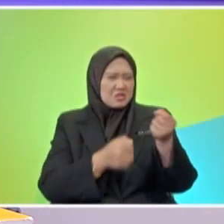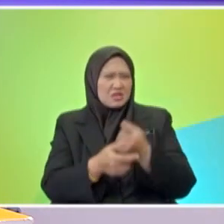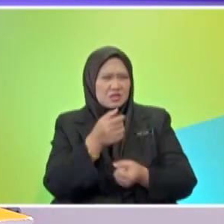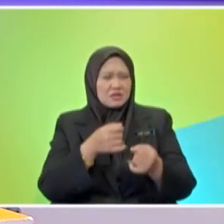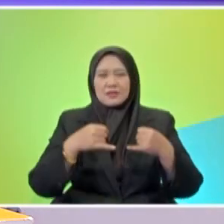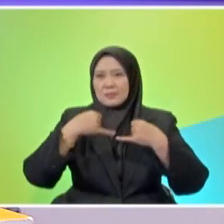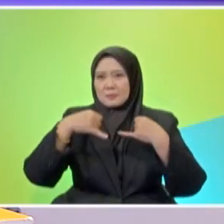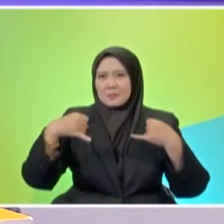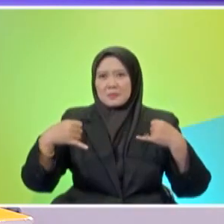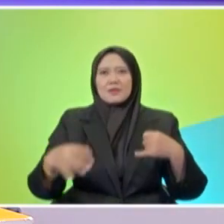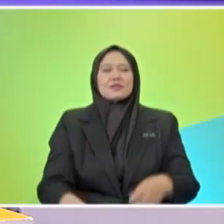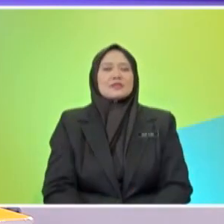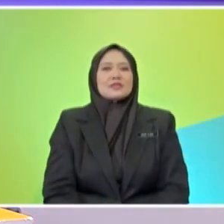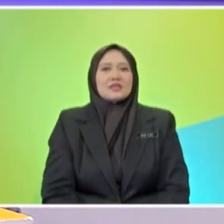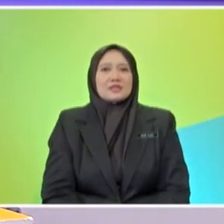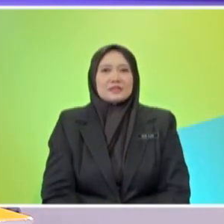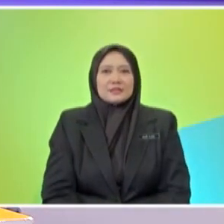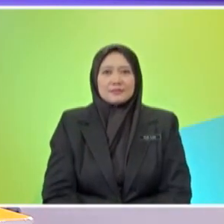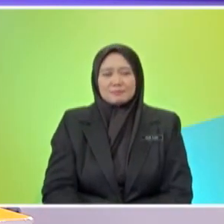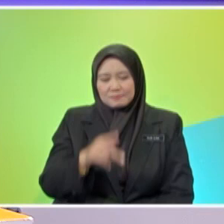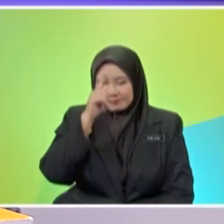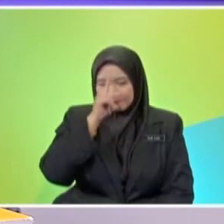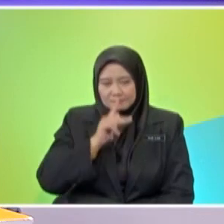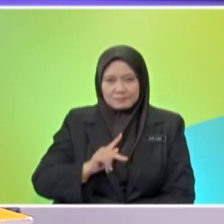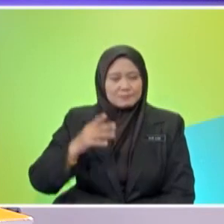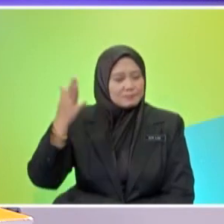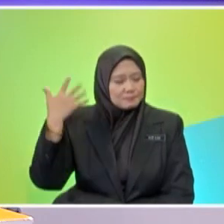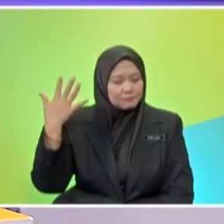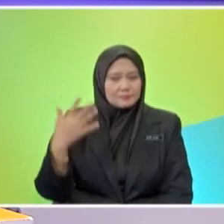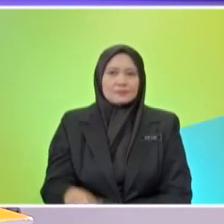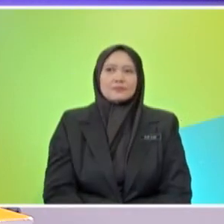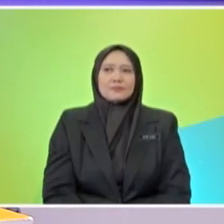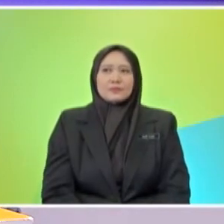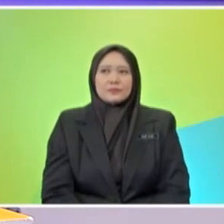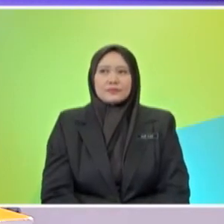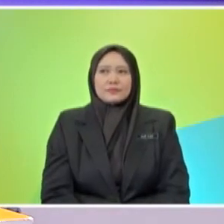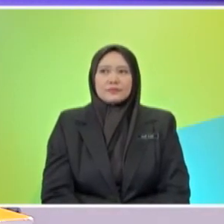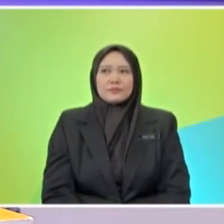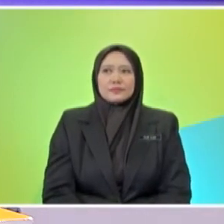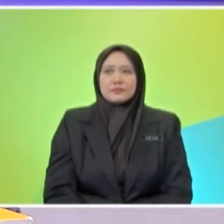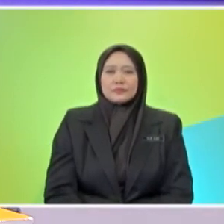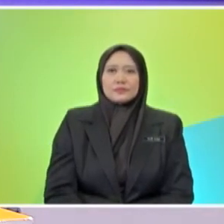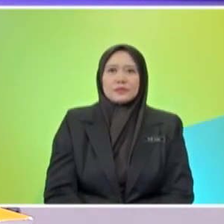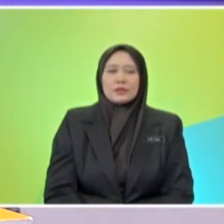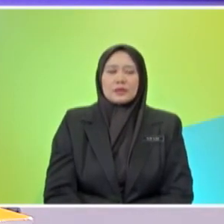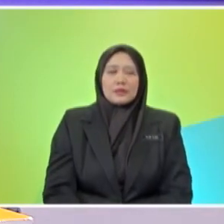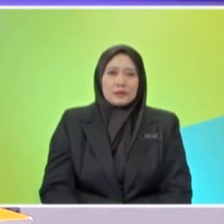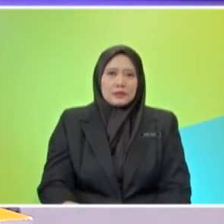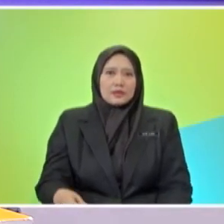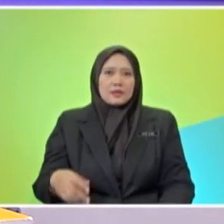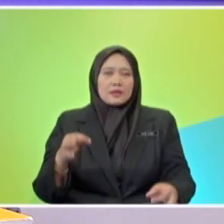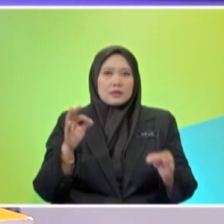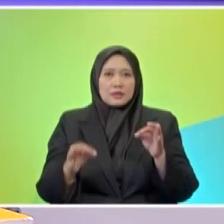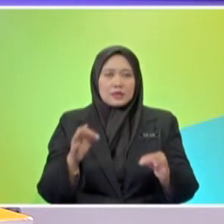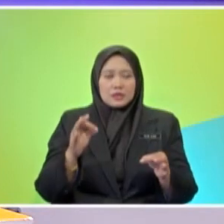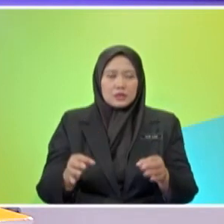payah, kesian dia, penat, panas kan. Penat, kerja. Kan. So apa yang dia perlu buat apabila kereta lalu, dia